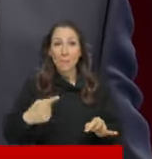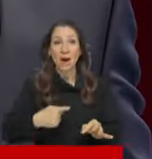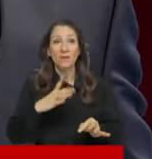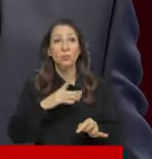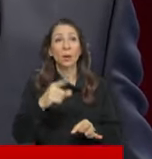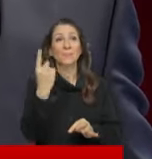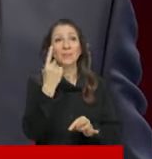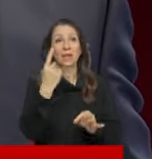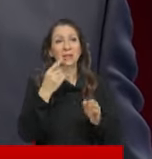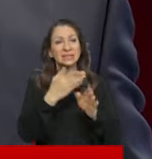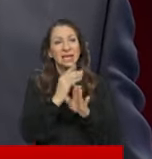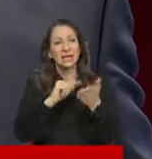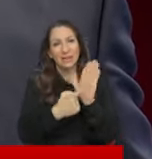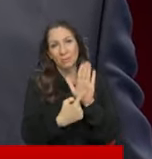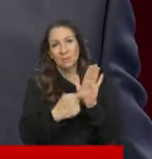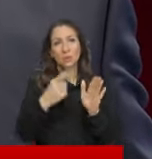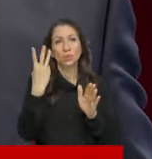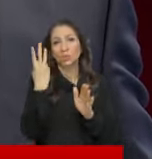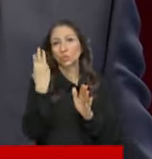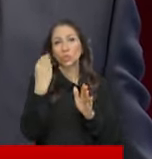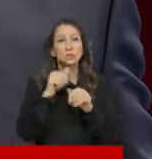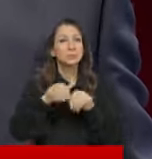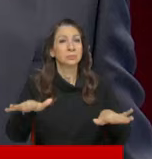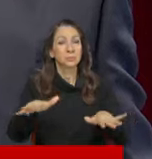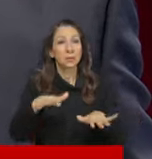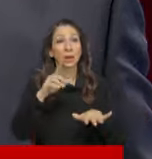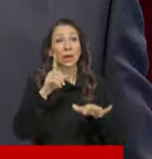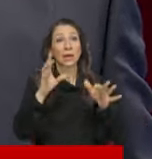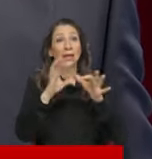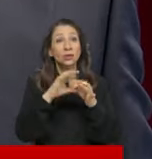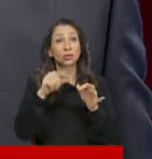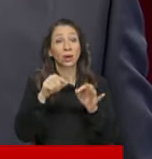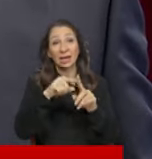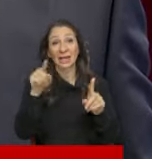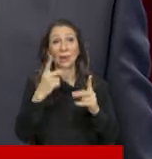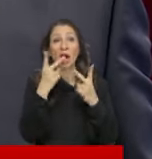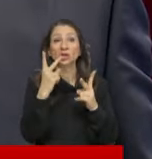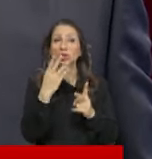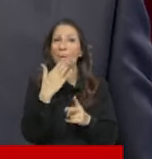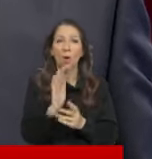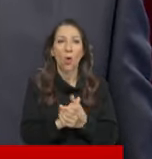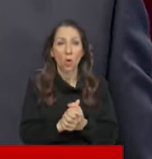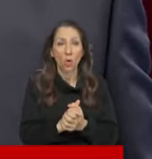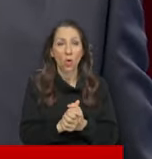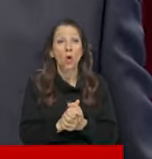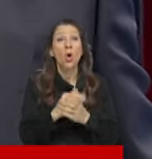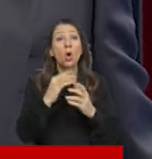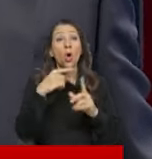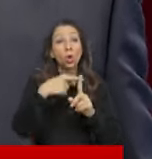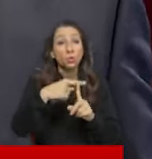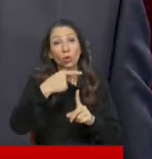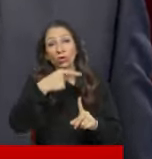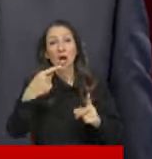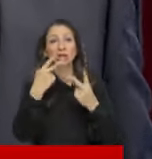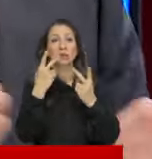Bunlardan bir tanesi sabitlendi 3 gün önce yayınlandı ü gündür ilgililerden şu ana kadar herhangi bir dönüş olmadı Olumlu ya da